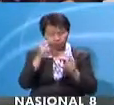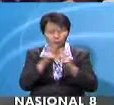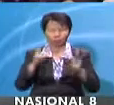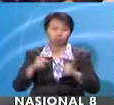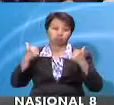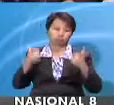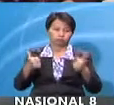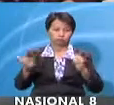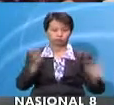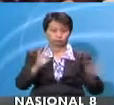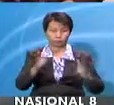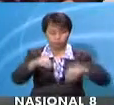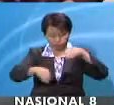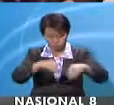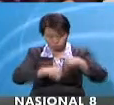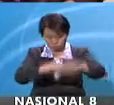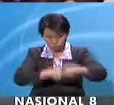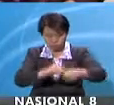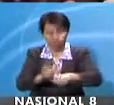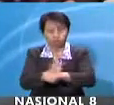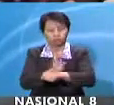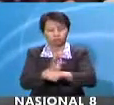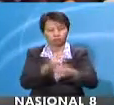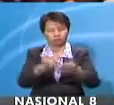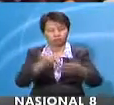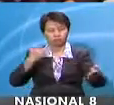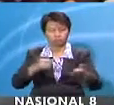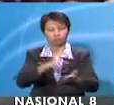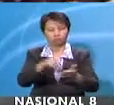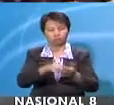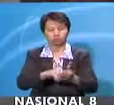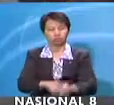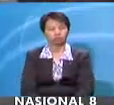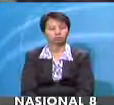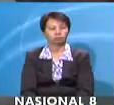lumayan berbanding penanaman secara komersial sebelum ini.